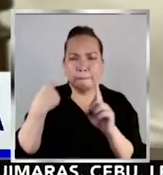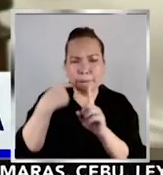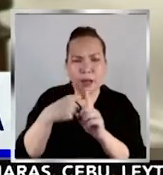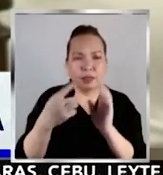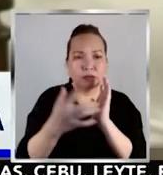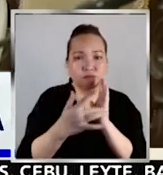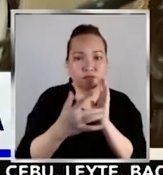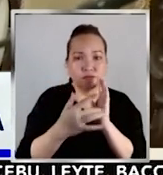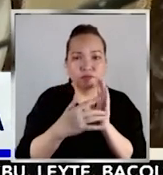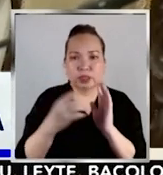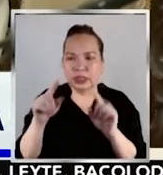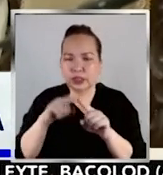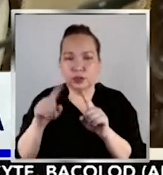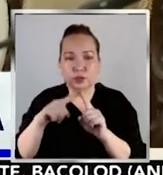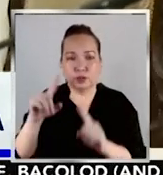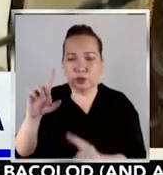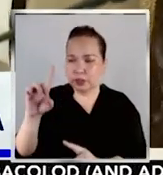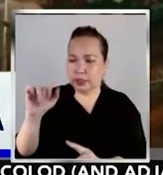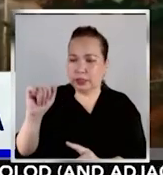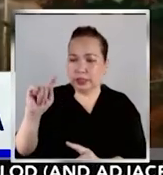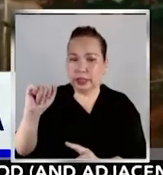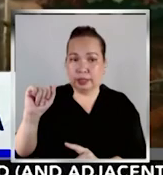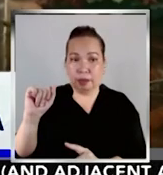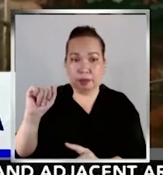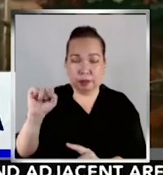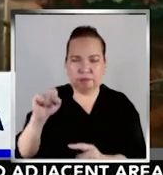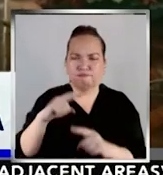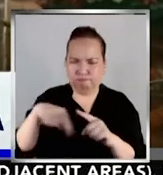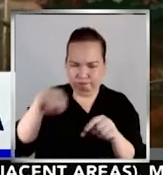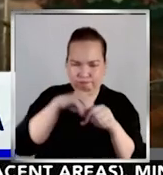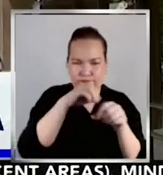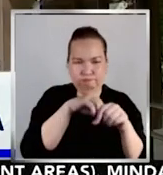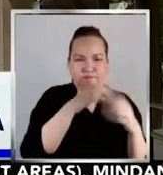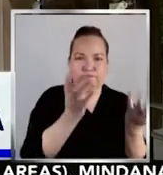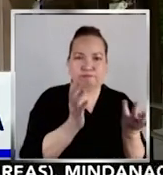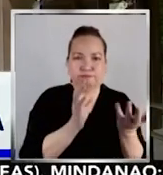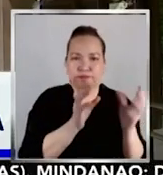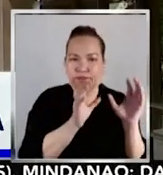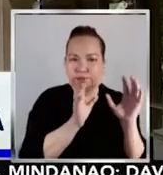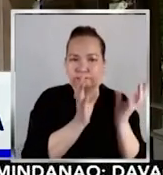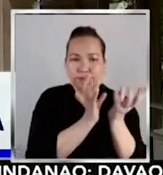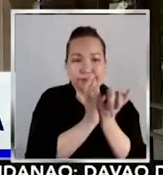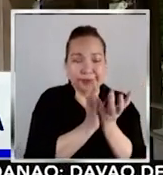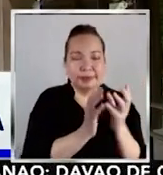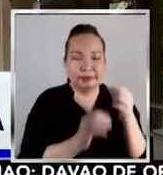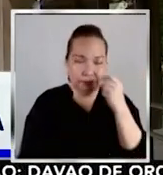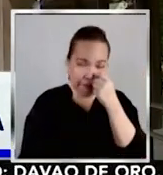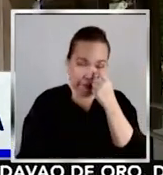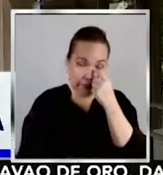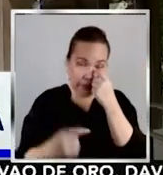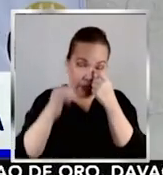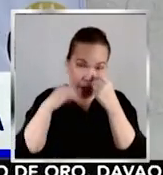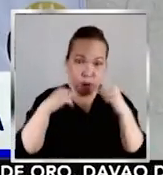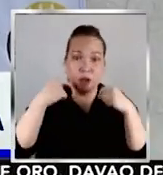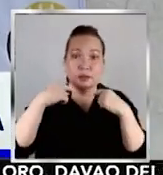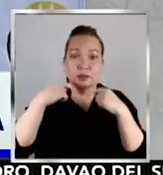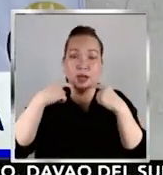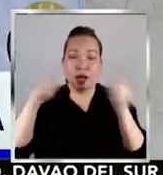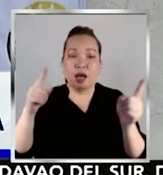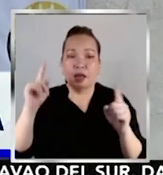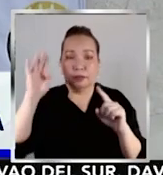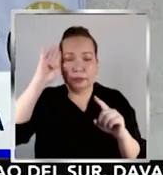database at sistema ng kagawaran. Kahapon, inanunsyo rin ng Pangulo ang pulong ngayong araw ng Pangulo kasama ang mga